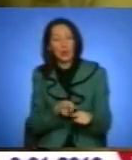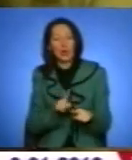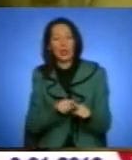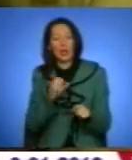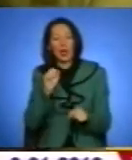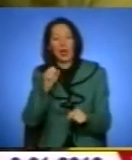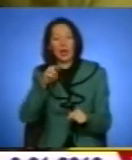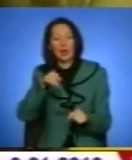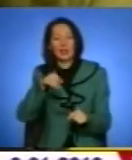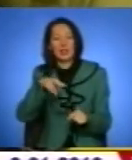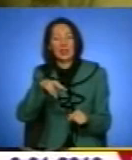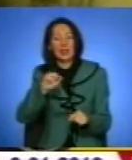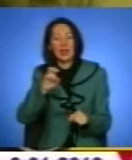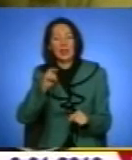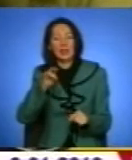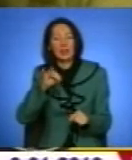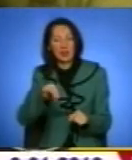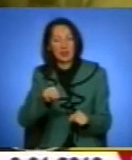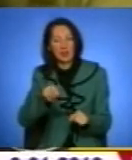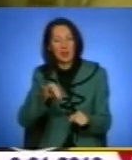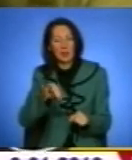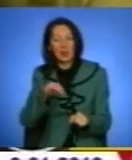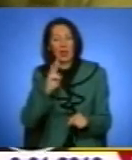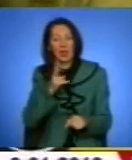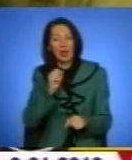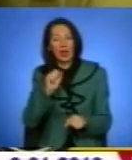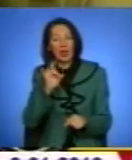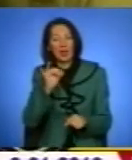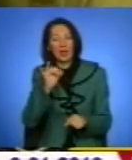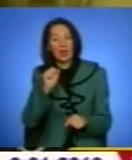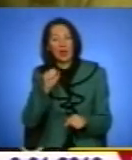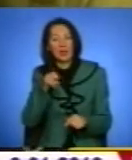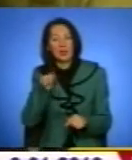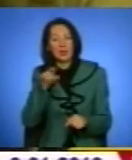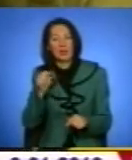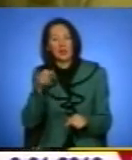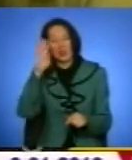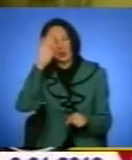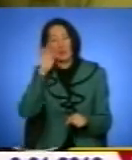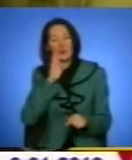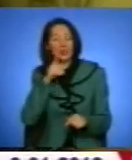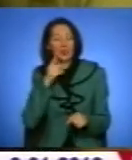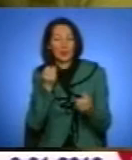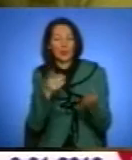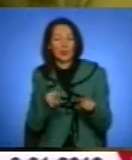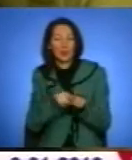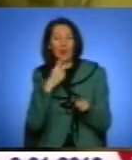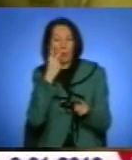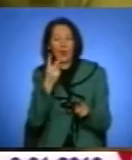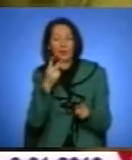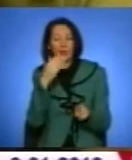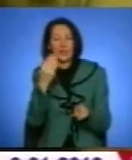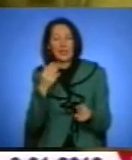как бы кариатида. Ну, вот ребята просто так себе видят их, то есть, как бы, они держат потолок. То есть, в